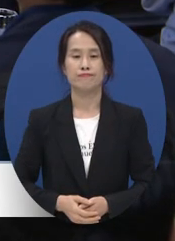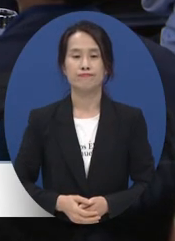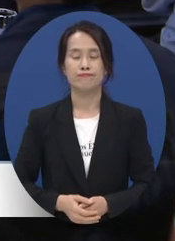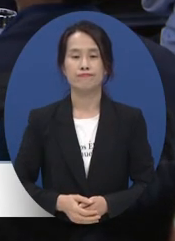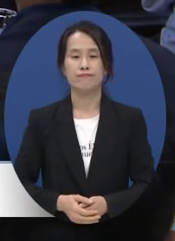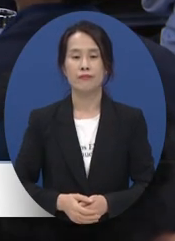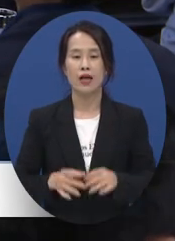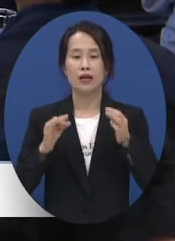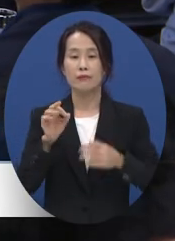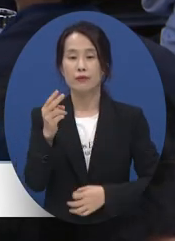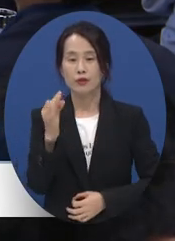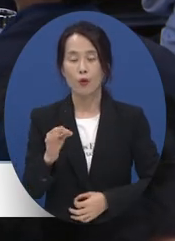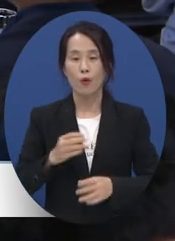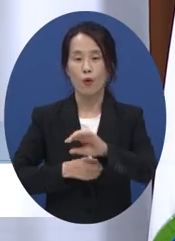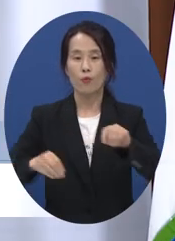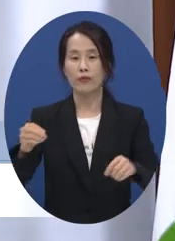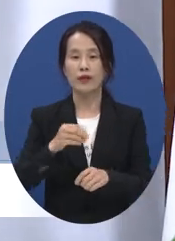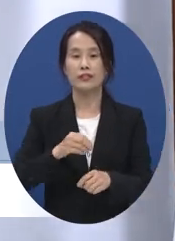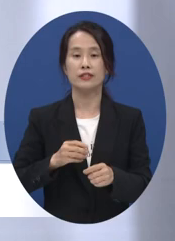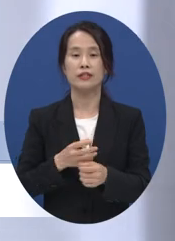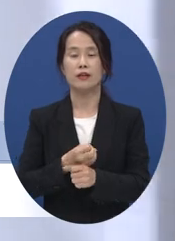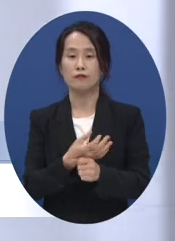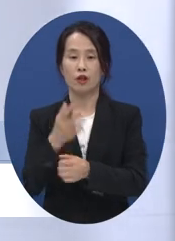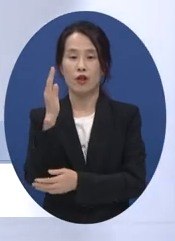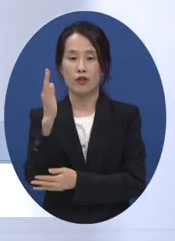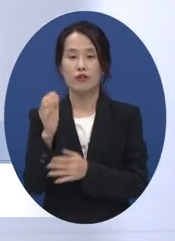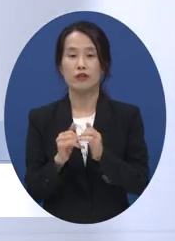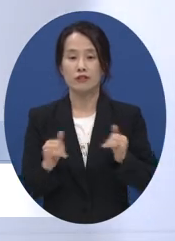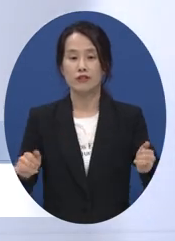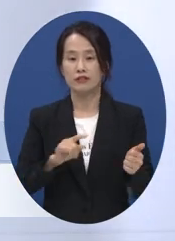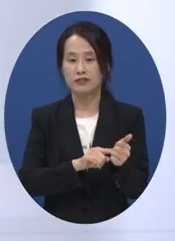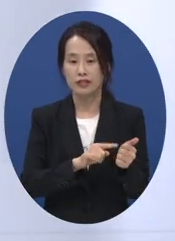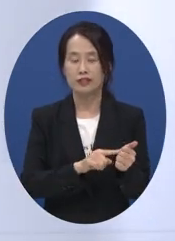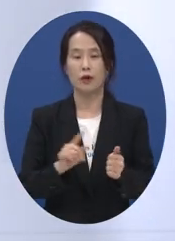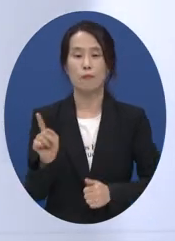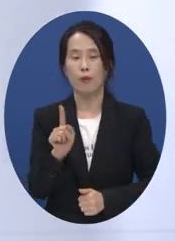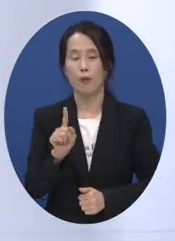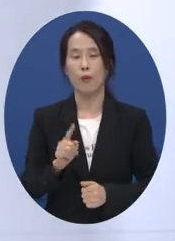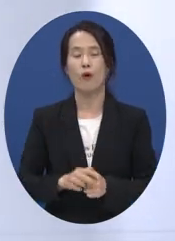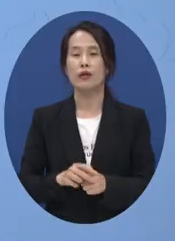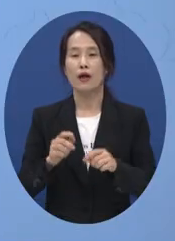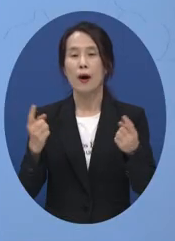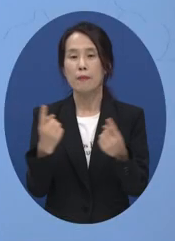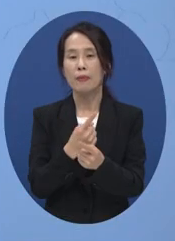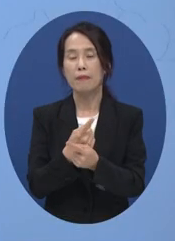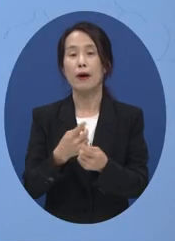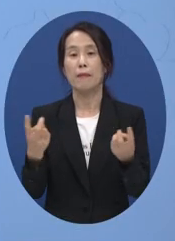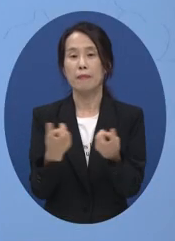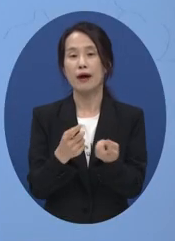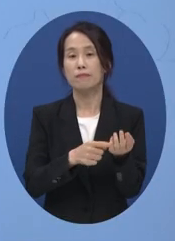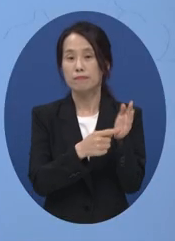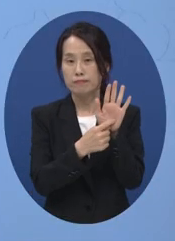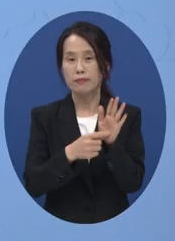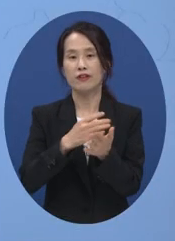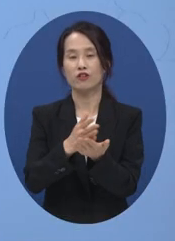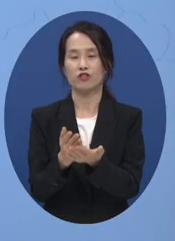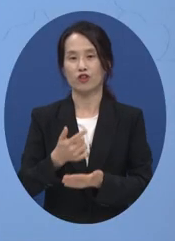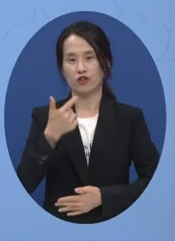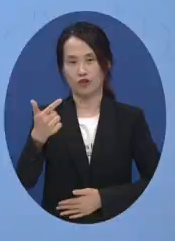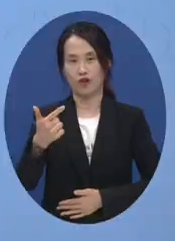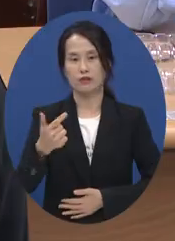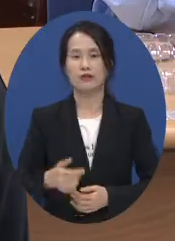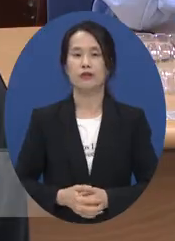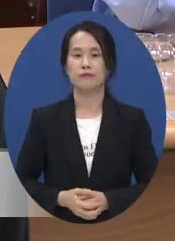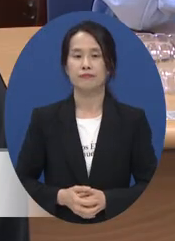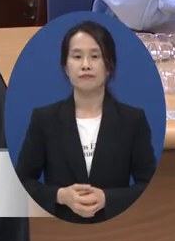경기도 김용 대변인은 실태조사의 취지 설명과 이를 바탕으로 한 개선 대책 6가지를 함께 발표했습니다.